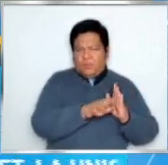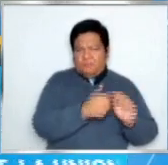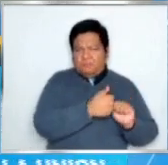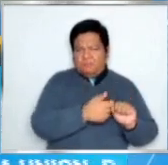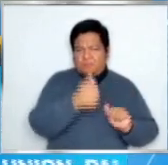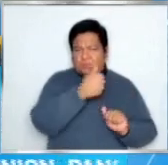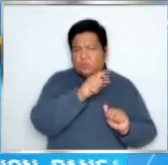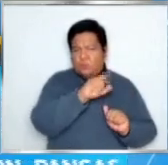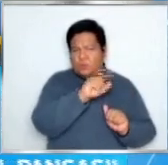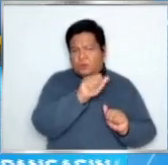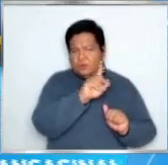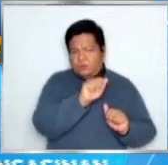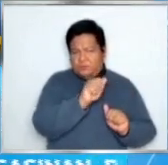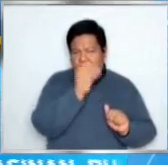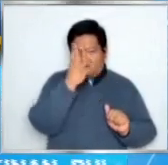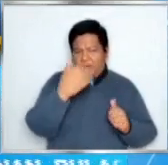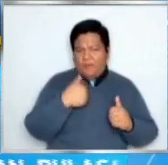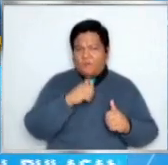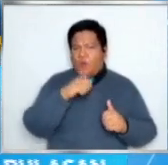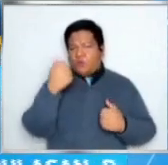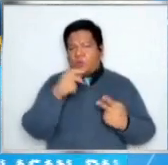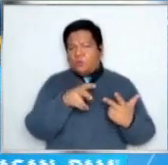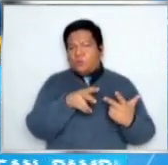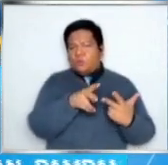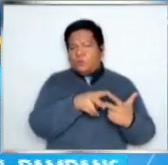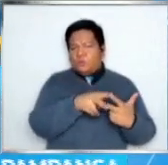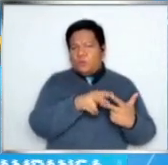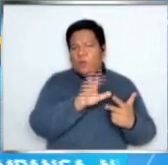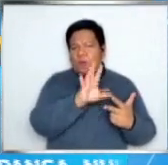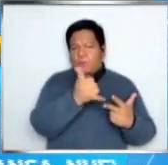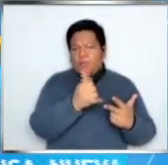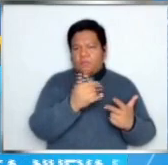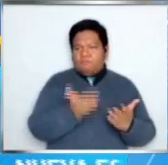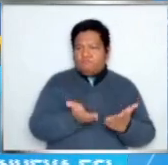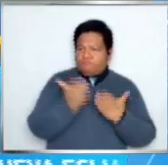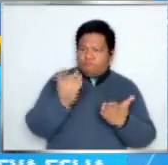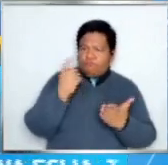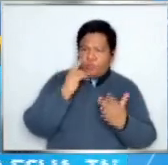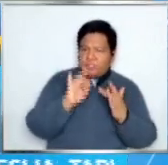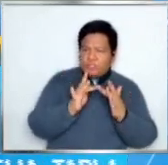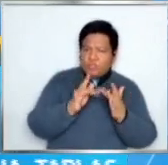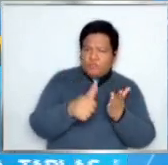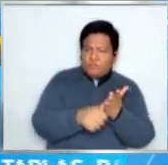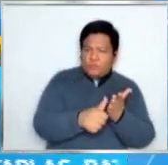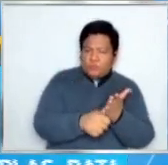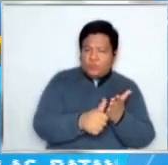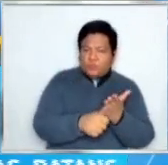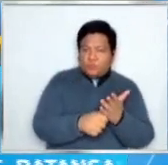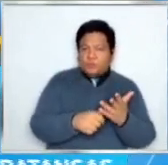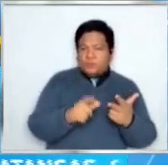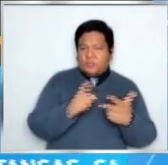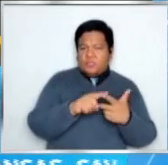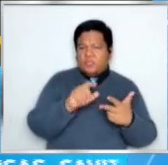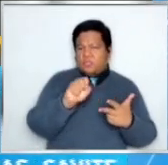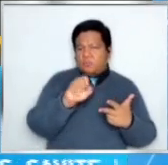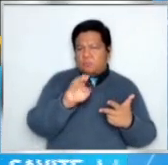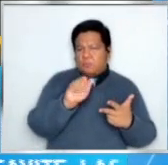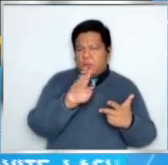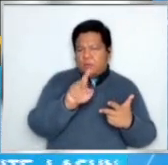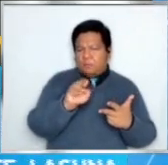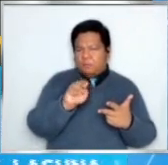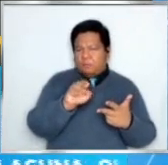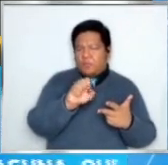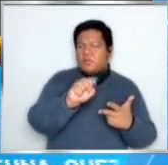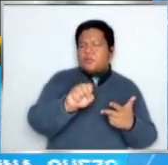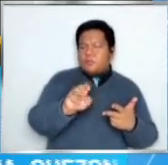pang kumpanya nag-alok ng kanilang internet voting sa COMELEC, ang Indra at Smartmatic. At magsasagawa rin daw ang COMELEC